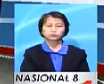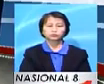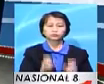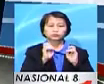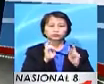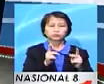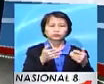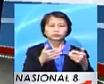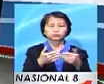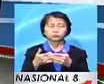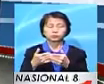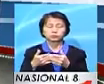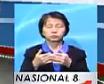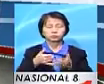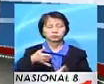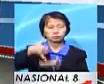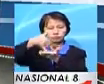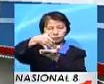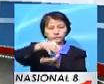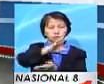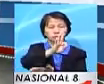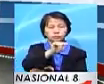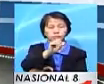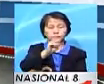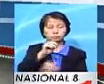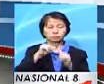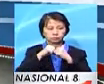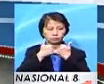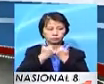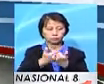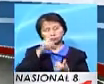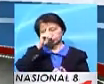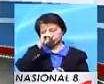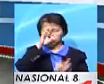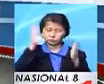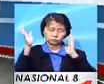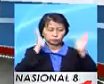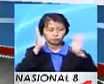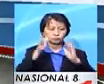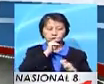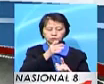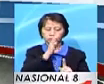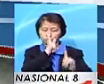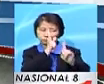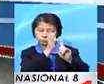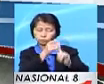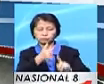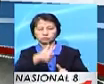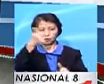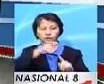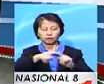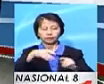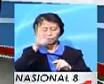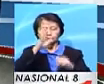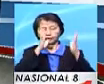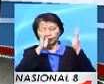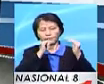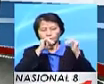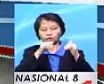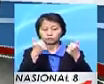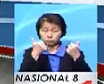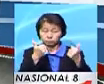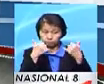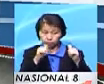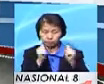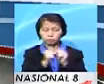Baik, seterusnya menjelang perlawanan akhir Piala FAM, Persatuan Bola Sepak India Malaysia, MIFA, tidak mensasarkan kemenangan tetapi lebih mengharapkan aksi